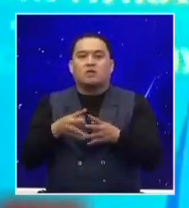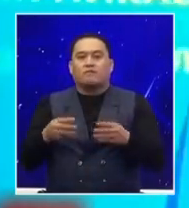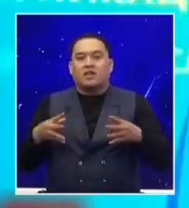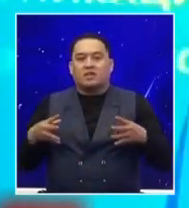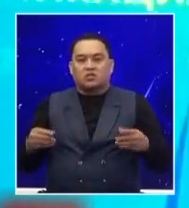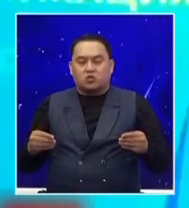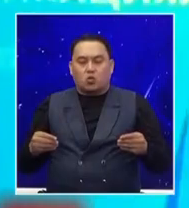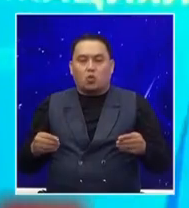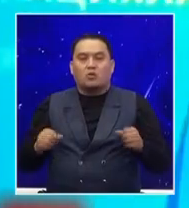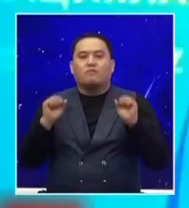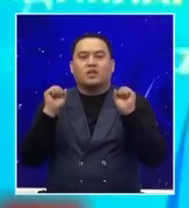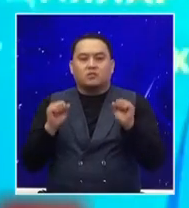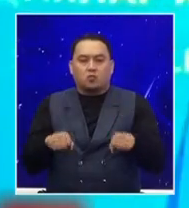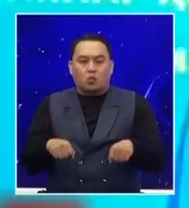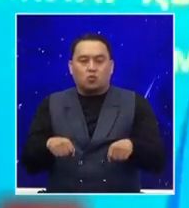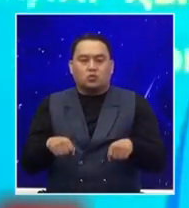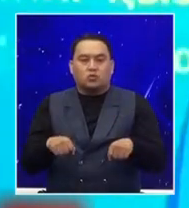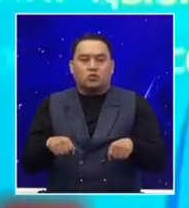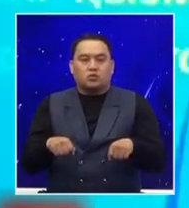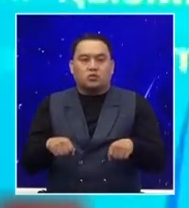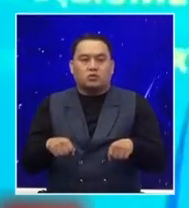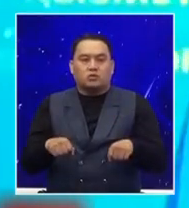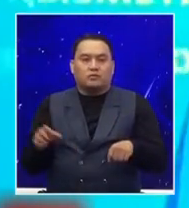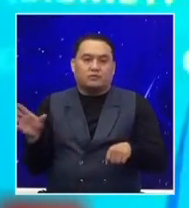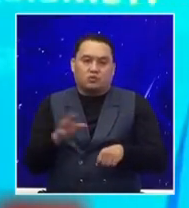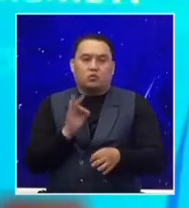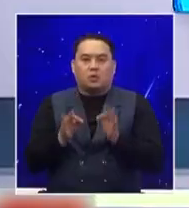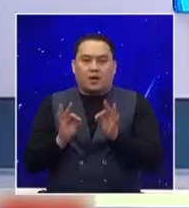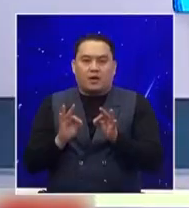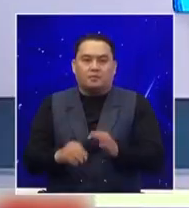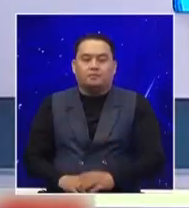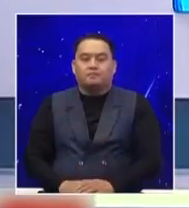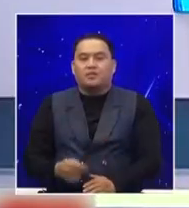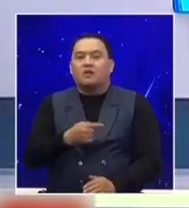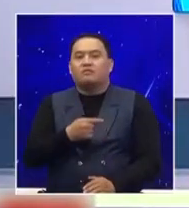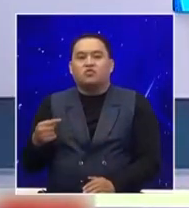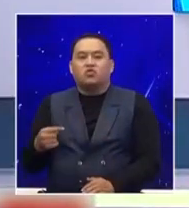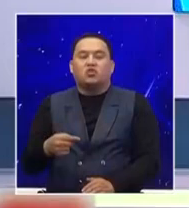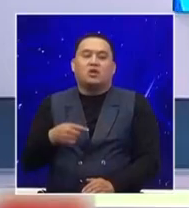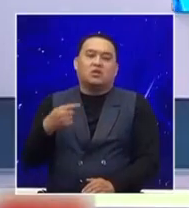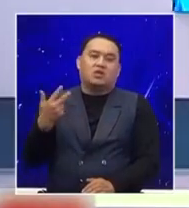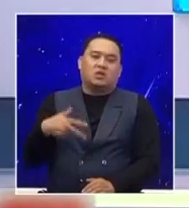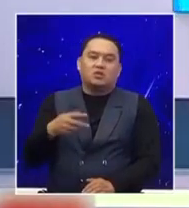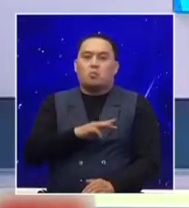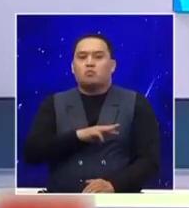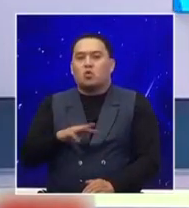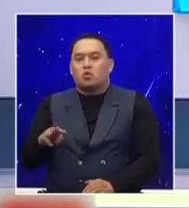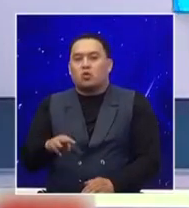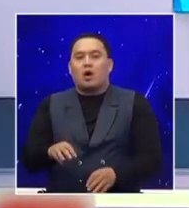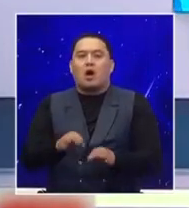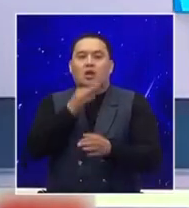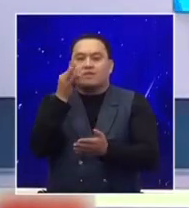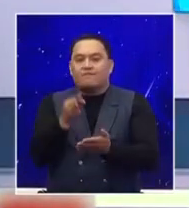накопление опять произойдет, и все будет нормально. В течение полутора часа аким Алматинской области давал